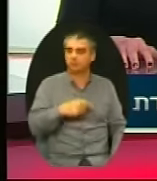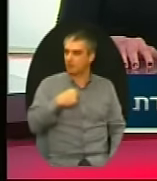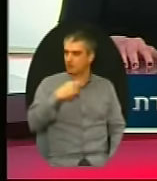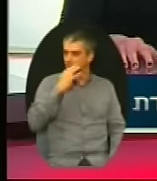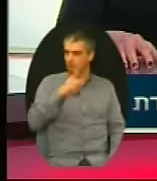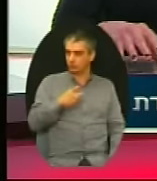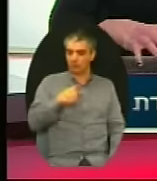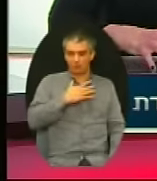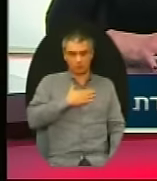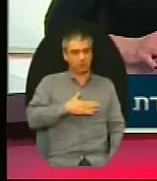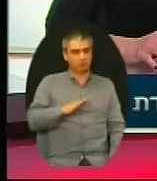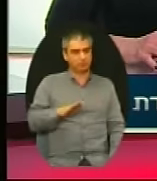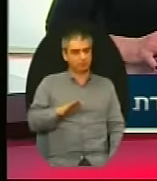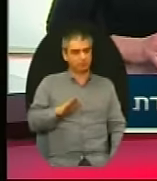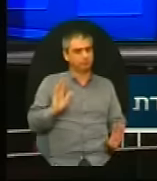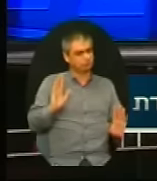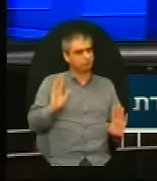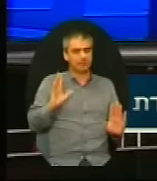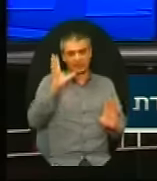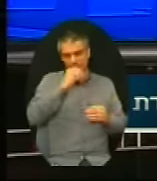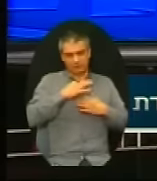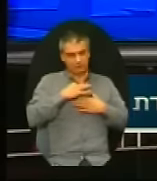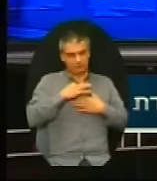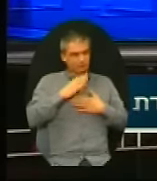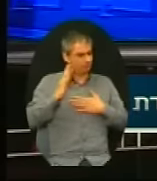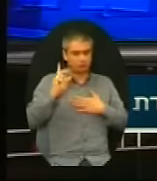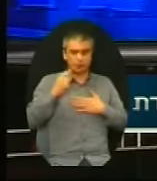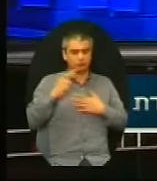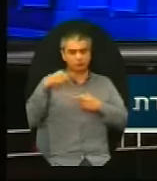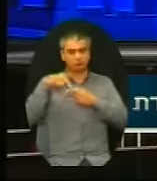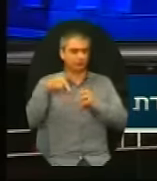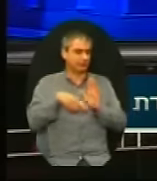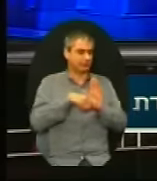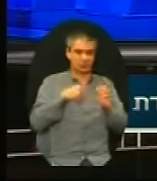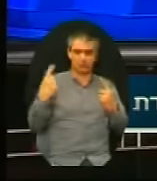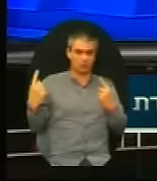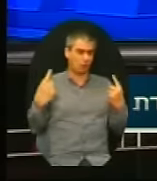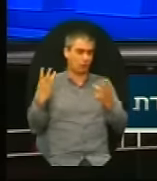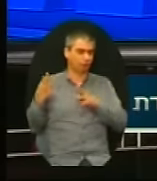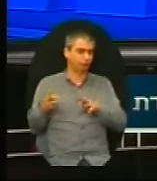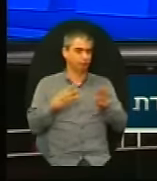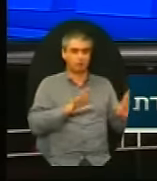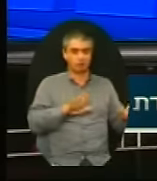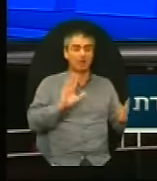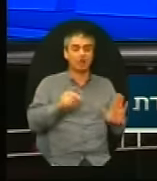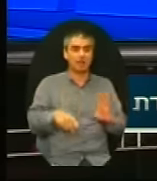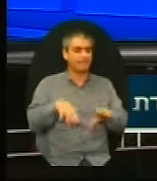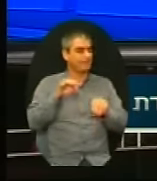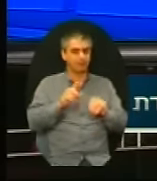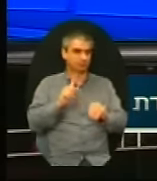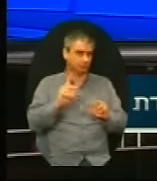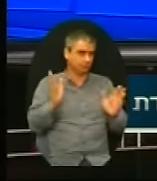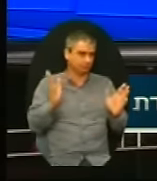ברשותך רוצה לחלוק לפחות על פי תפיסתי. אני חושבת שאפשר למצוא יתרונות וחסרונות בכל אחת מהשיטות, אבל גם הפריימריז לא